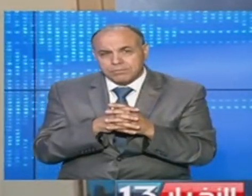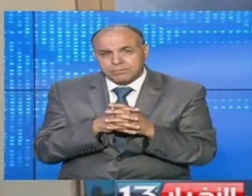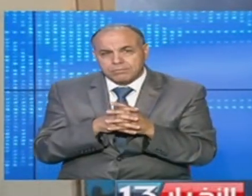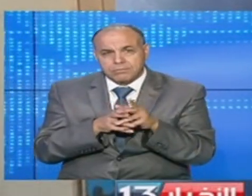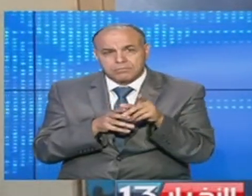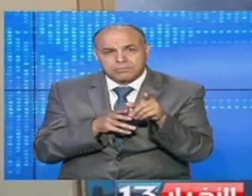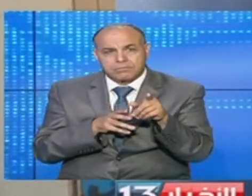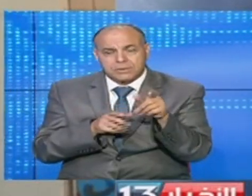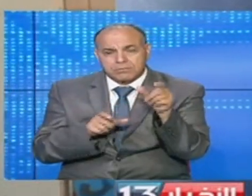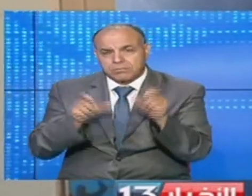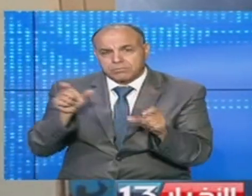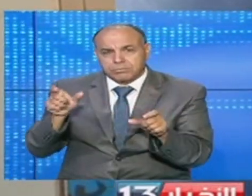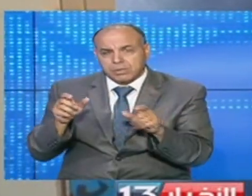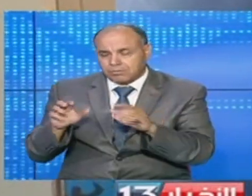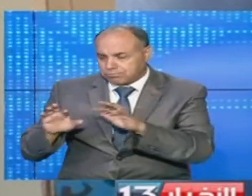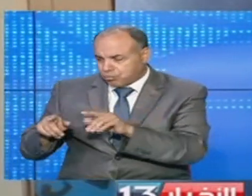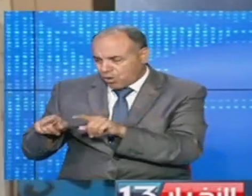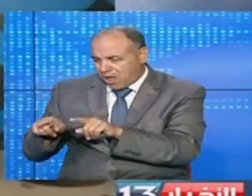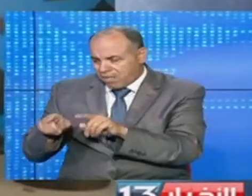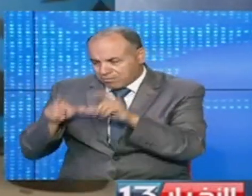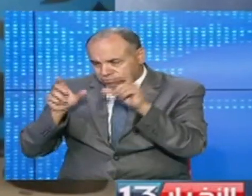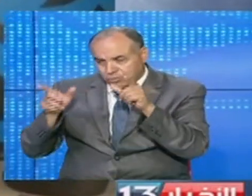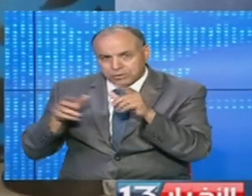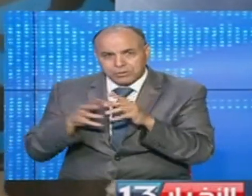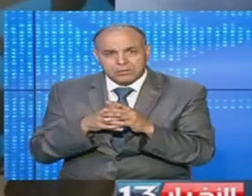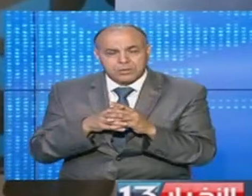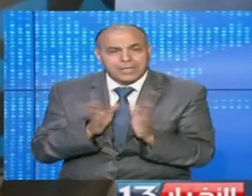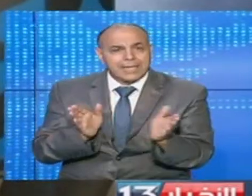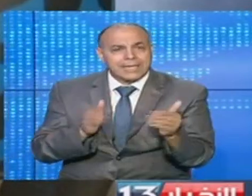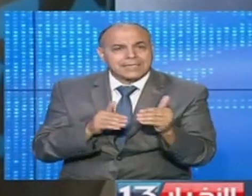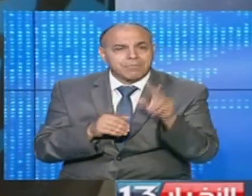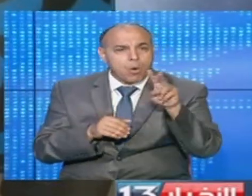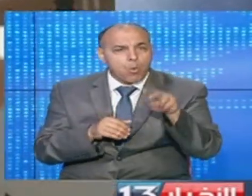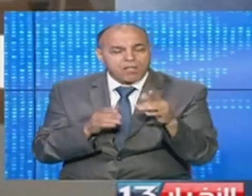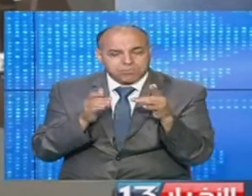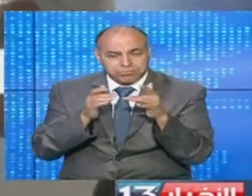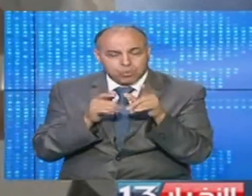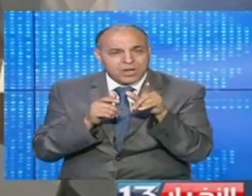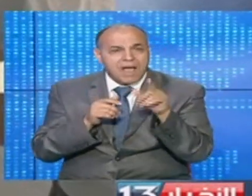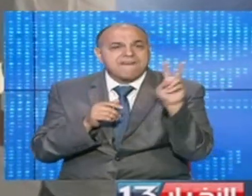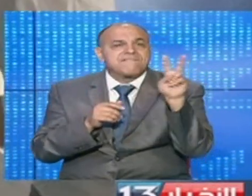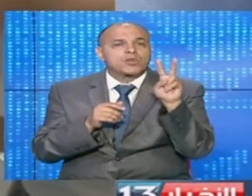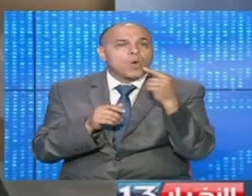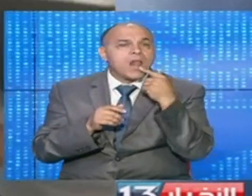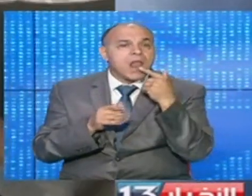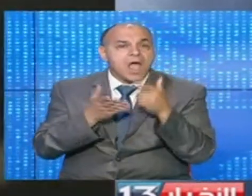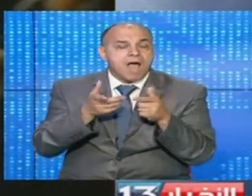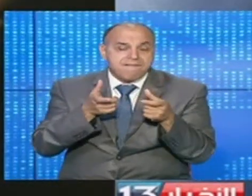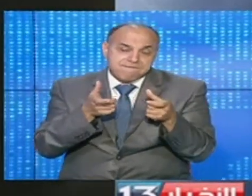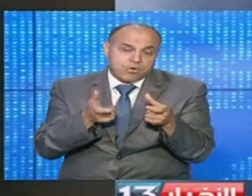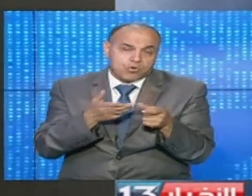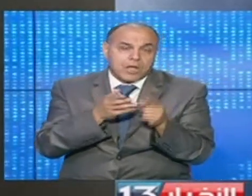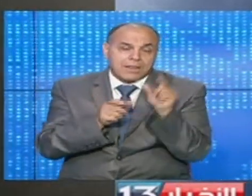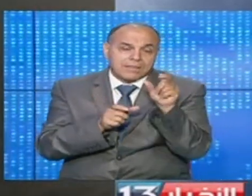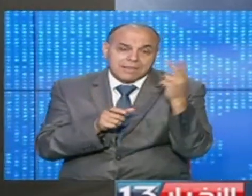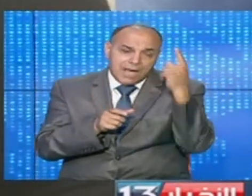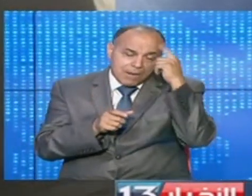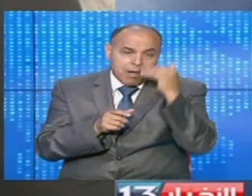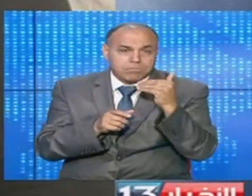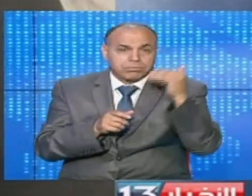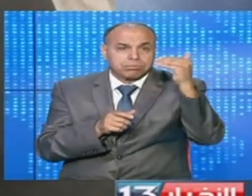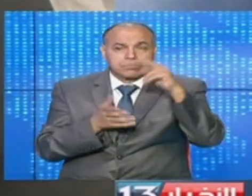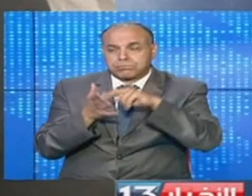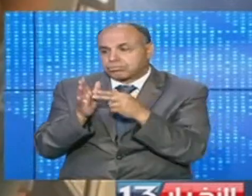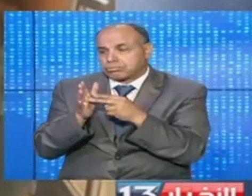وبين ال قسم الواقع الافتراضي اتاح الفرصه لطلبه المعهد العالي